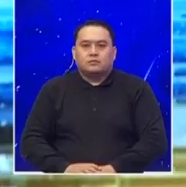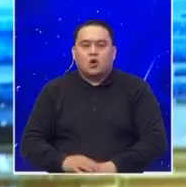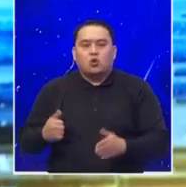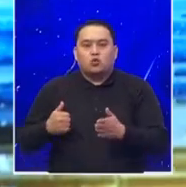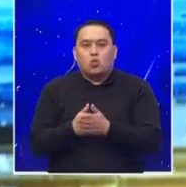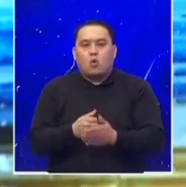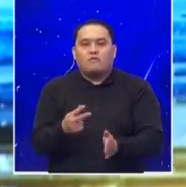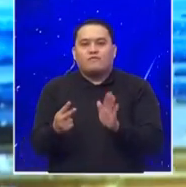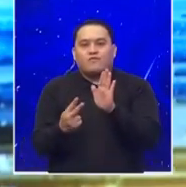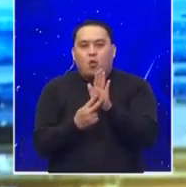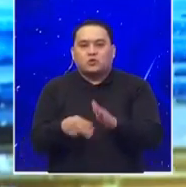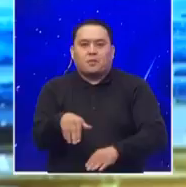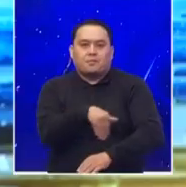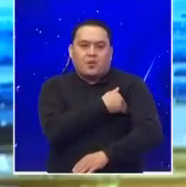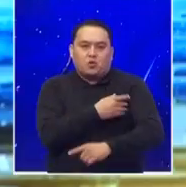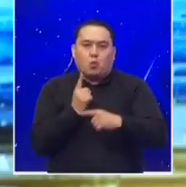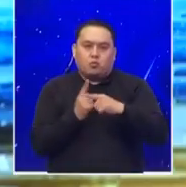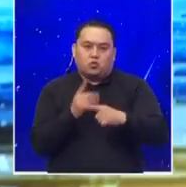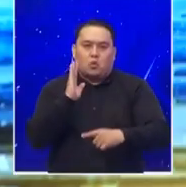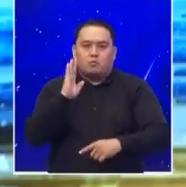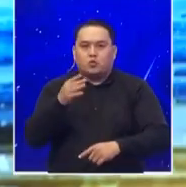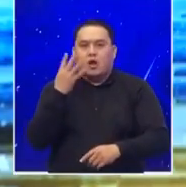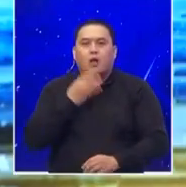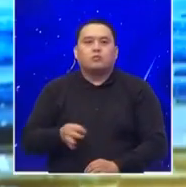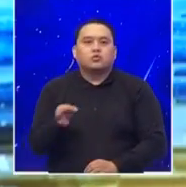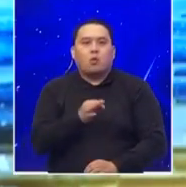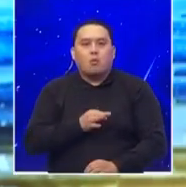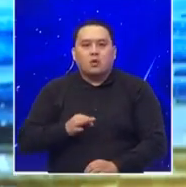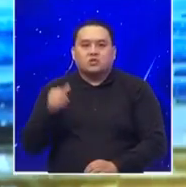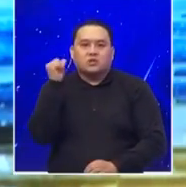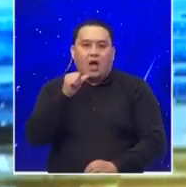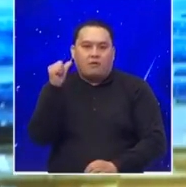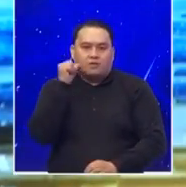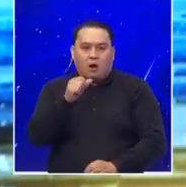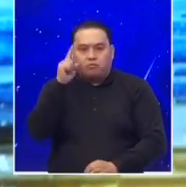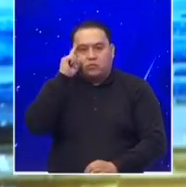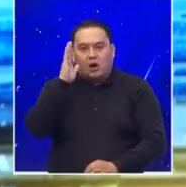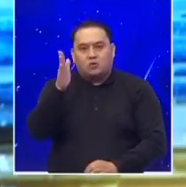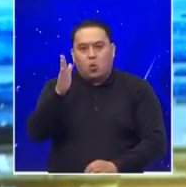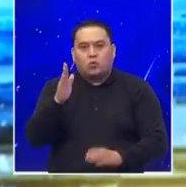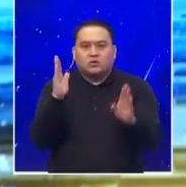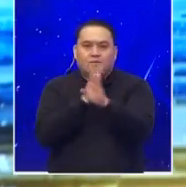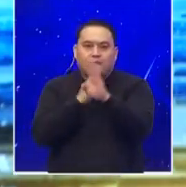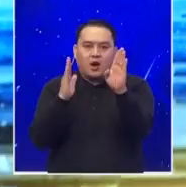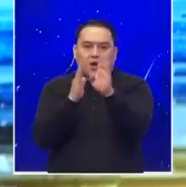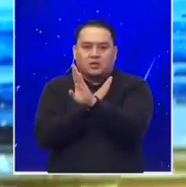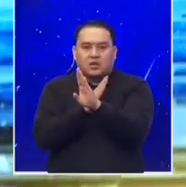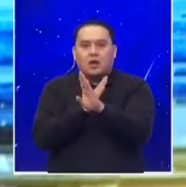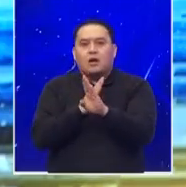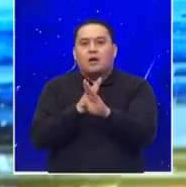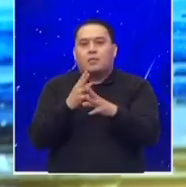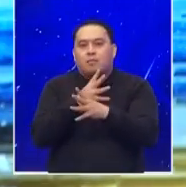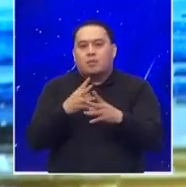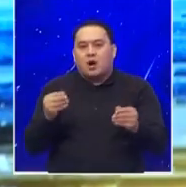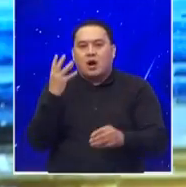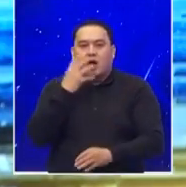До 8 градусов тепла поднимется температура в Алматинской области уже завтра. По прогнозам синоптиков, Казгидромет,